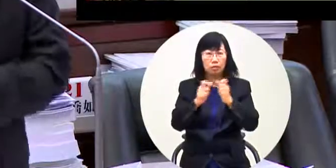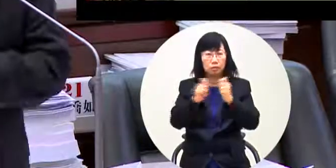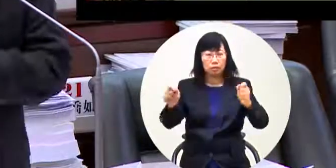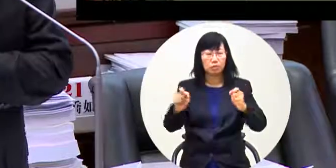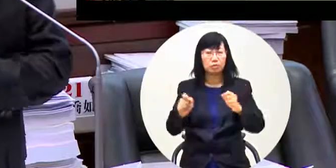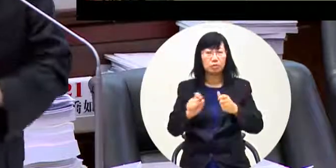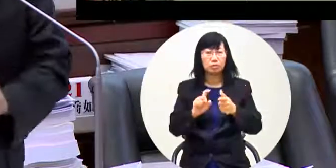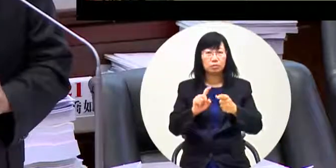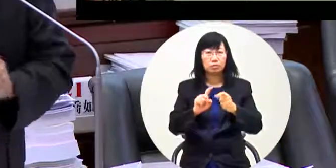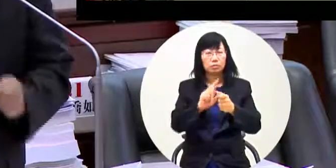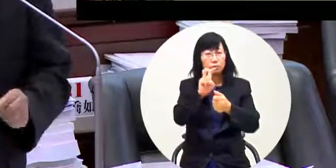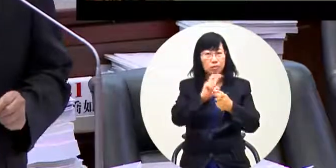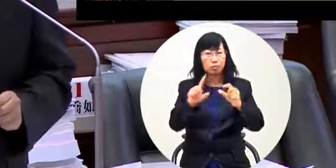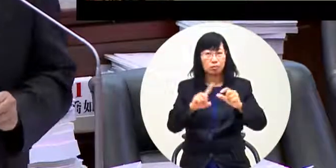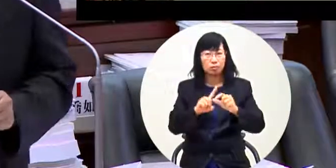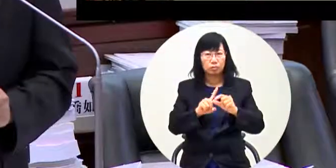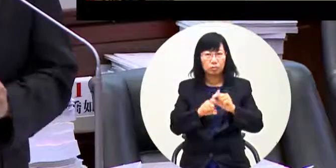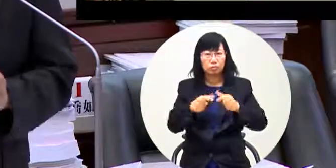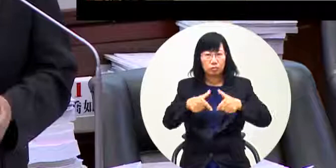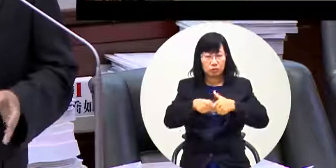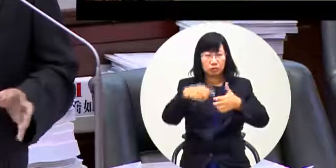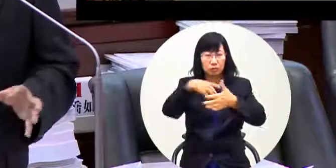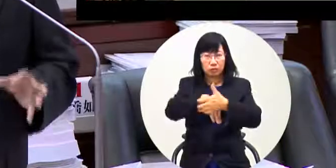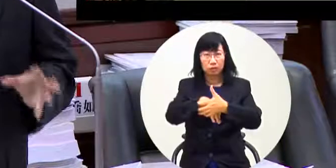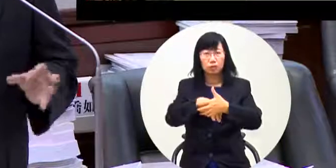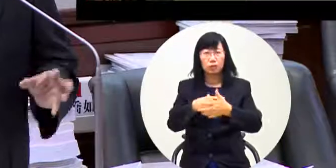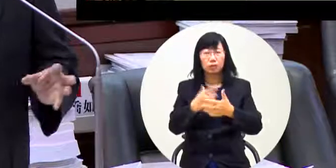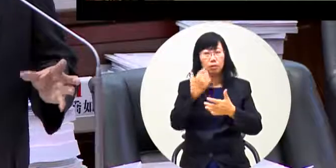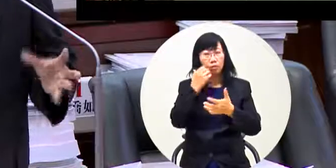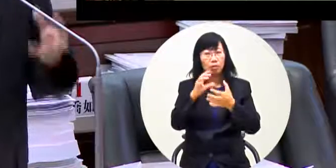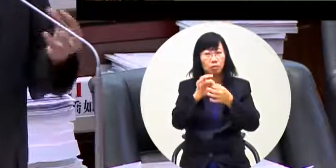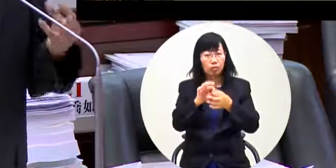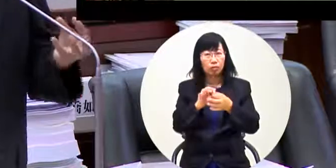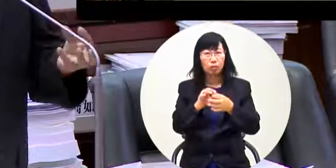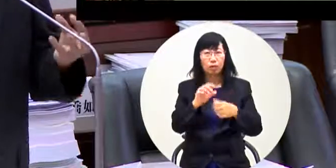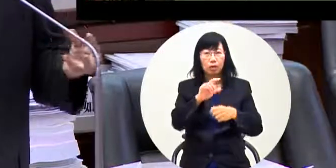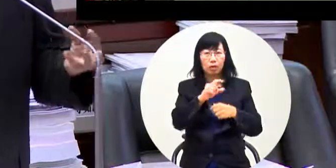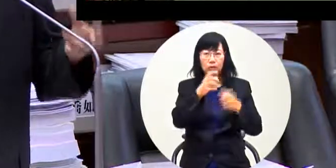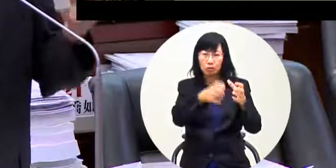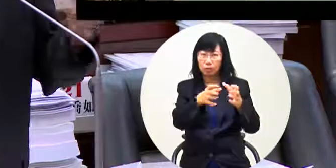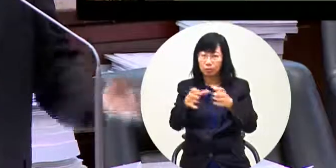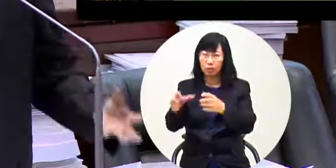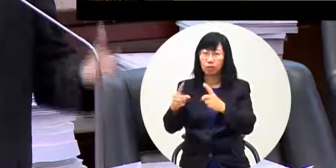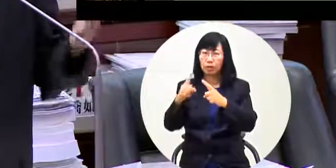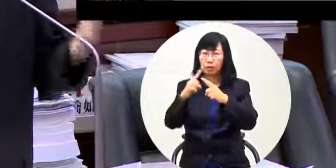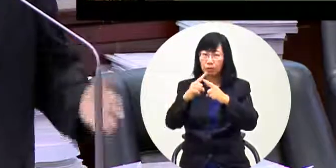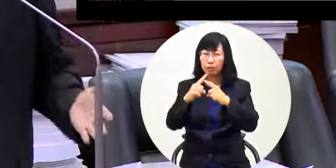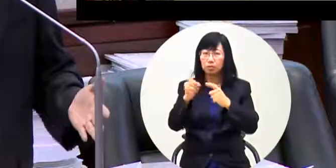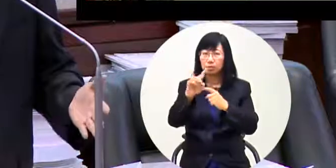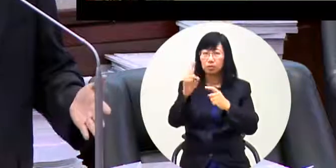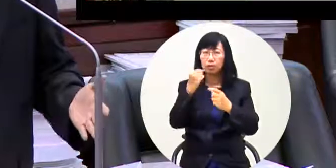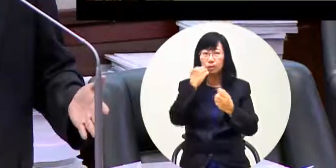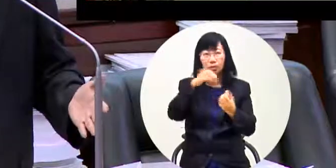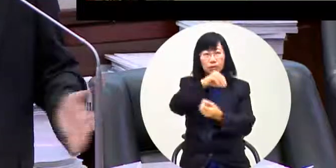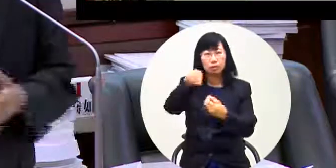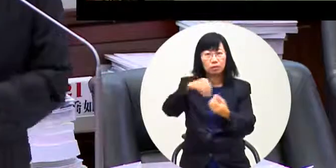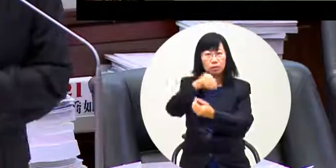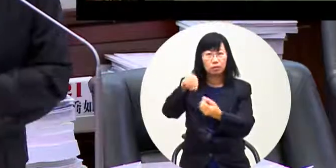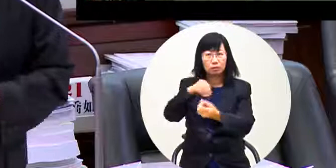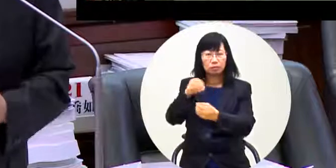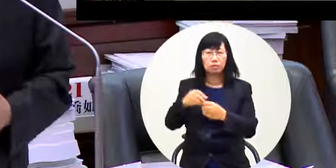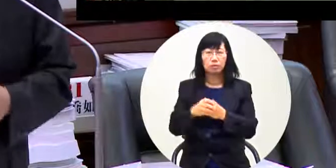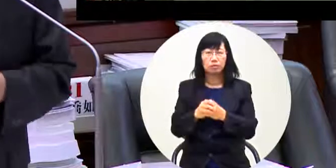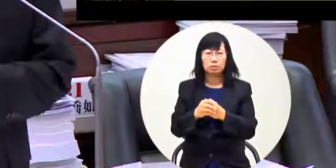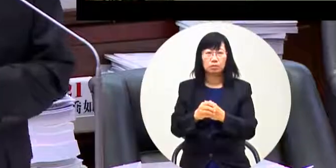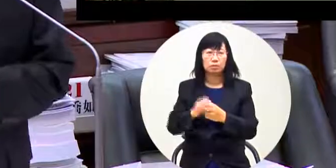力的配给跟调控，一切最大的调控还是在卫生局，那地